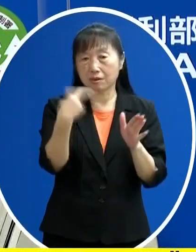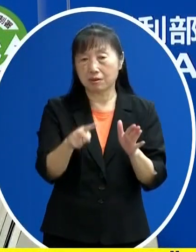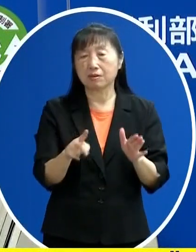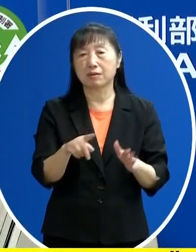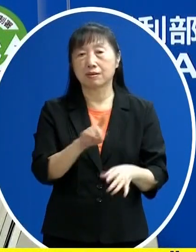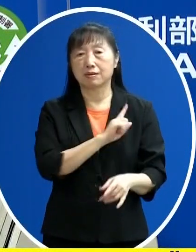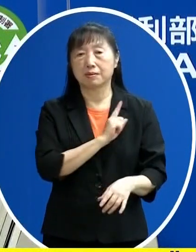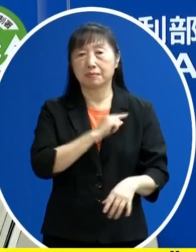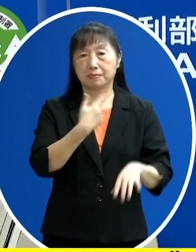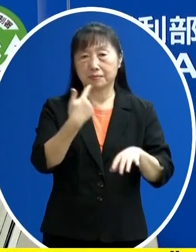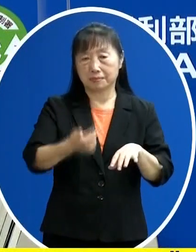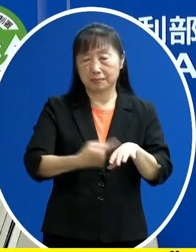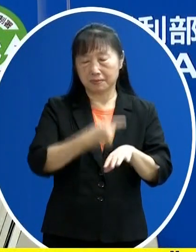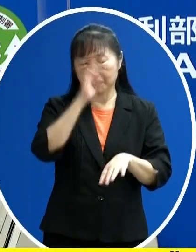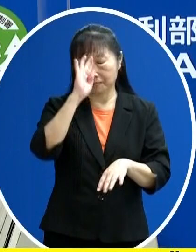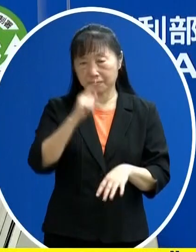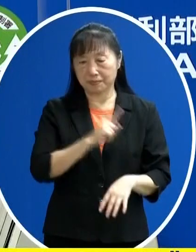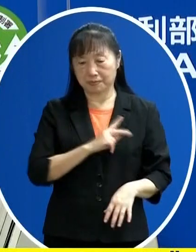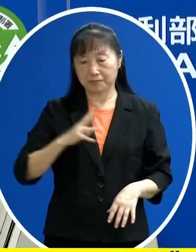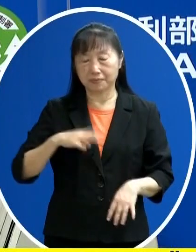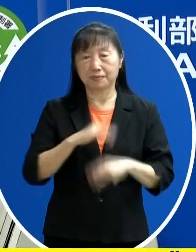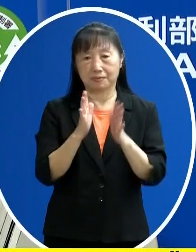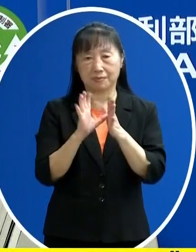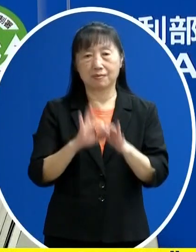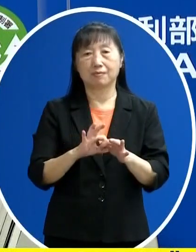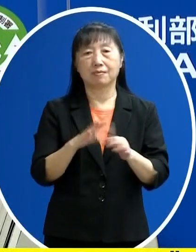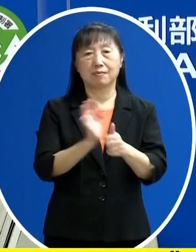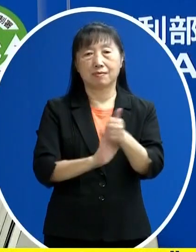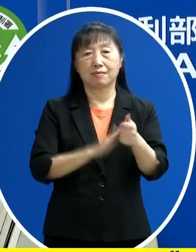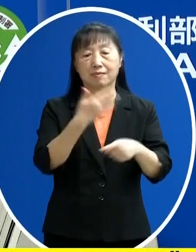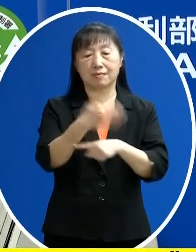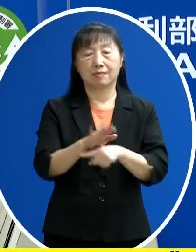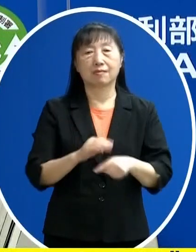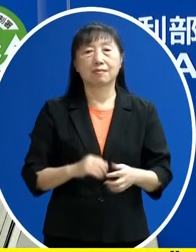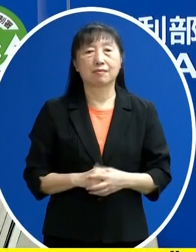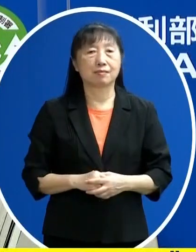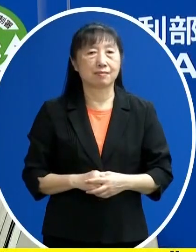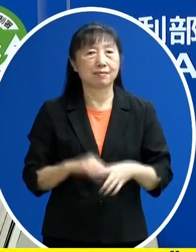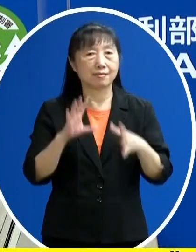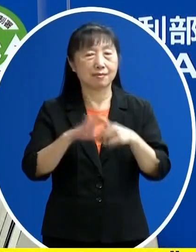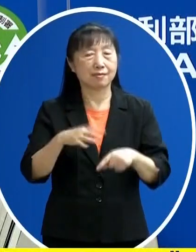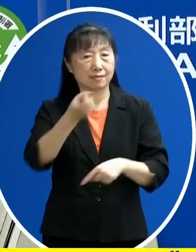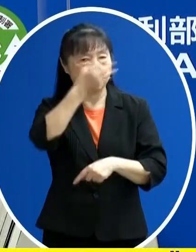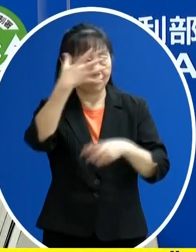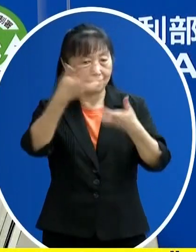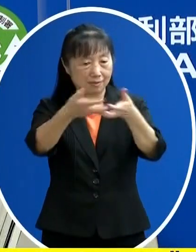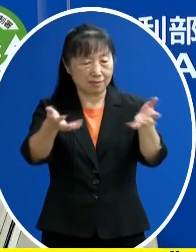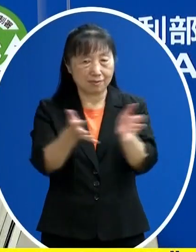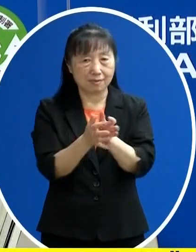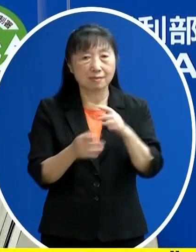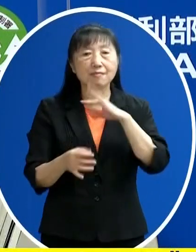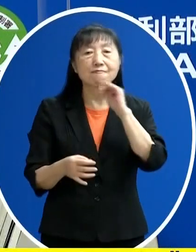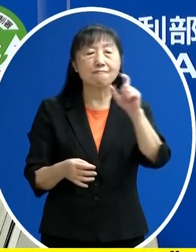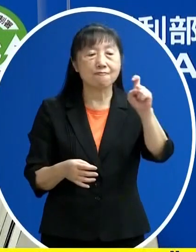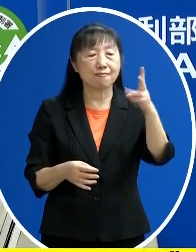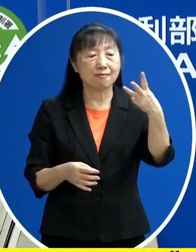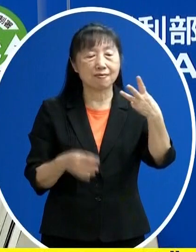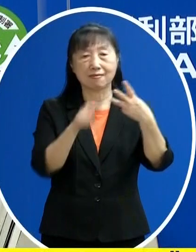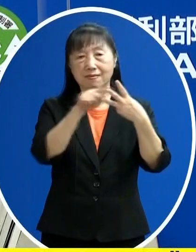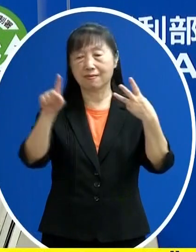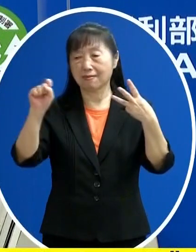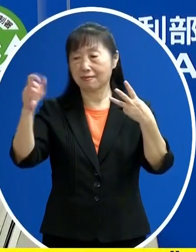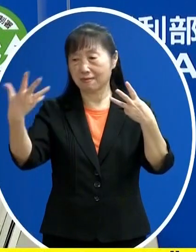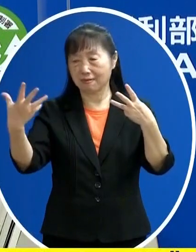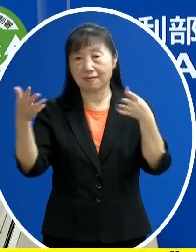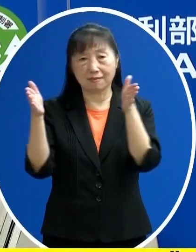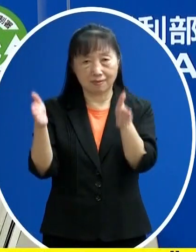幸多重因素而过世的一个青少年，所以目前累积青少年13到18岁的这个年